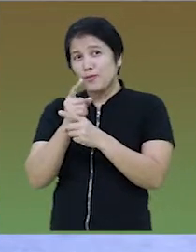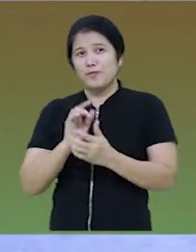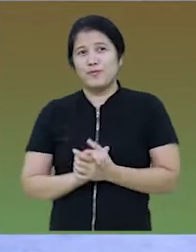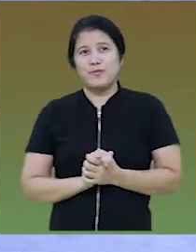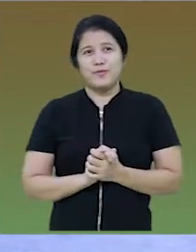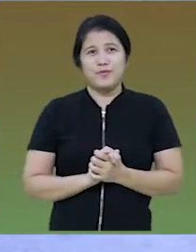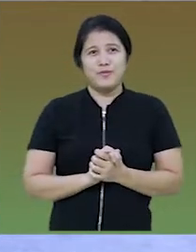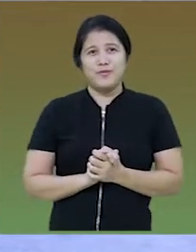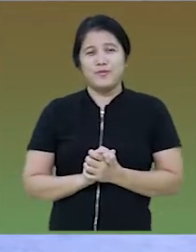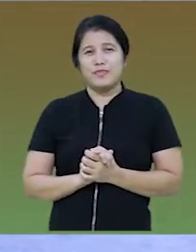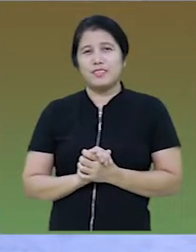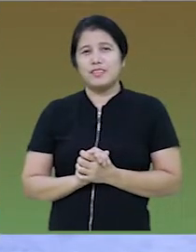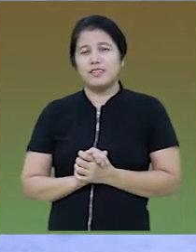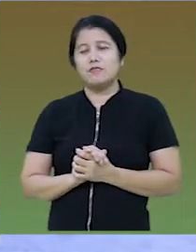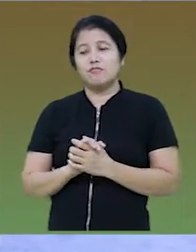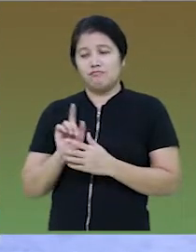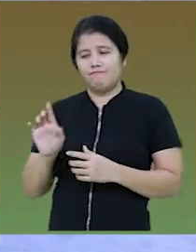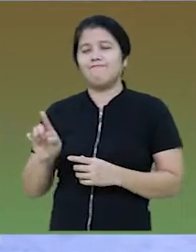Shen?